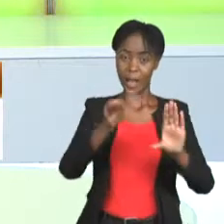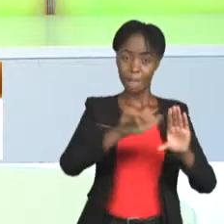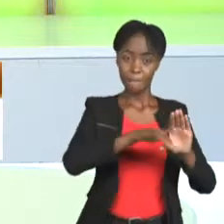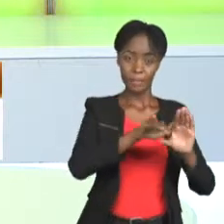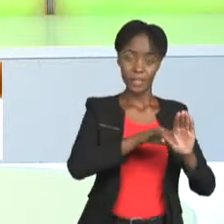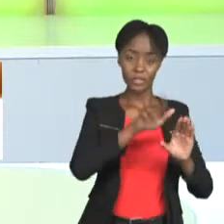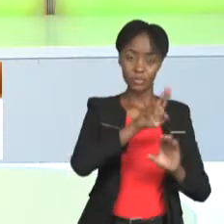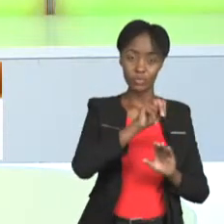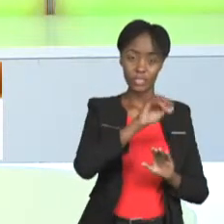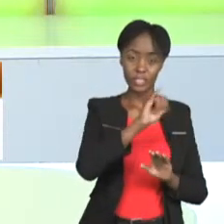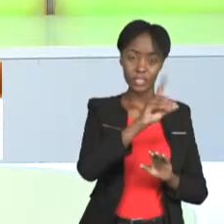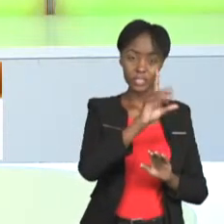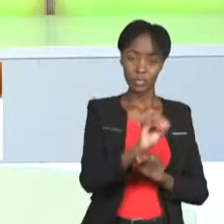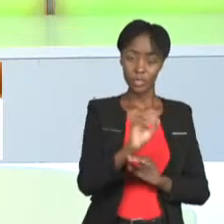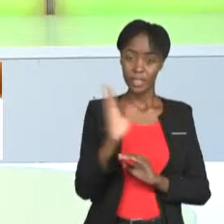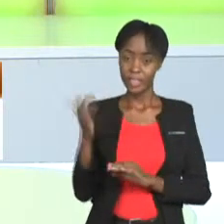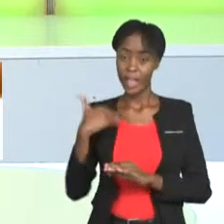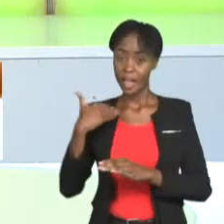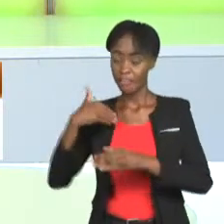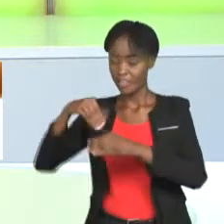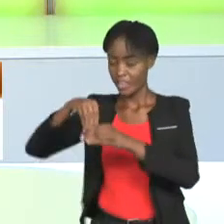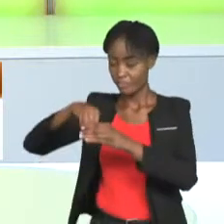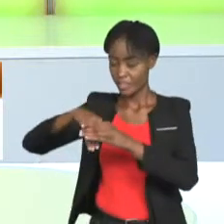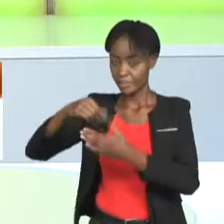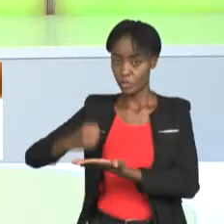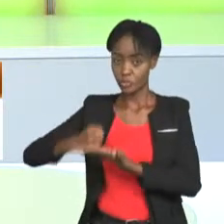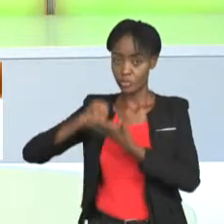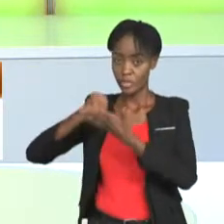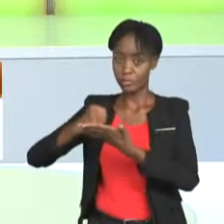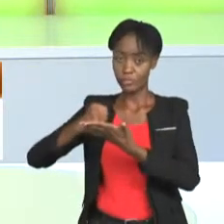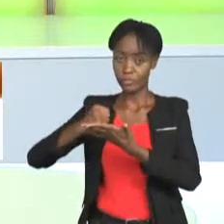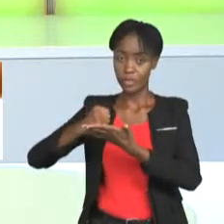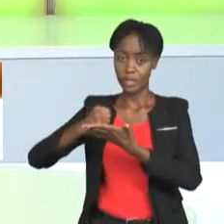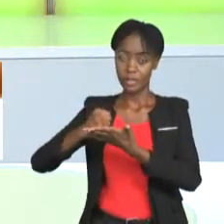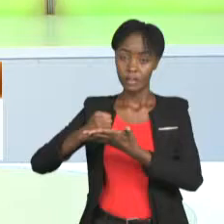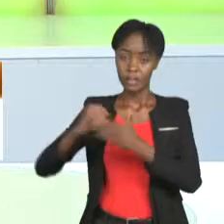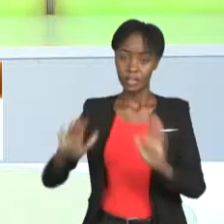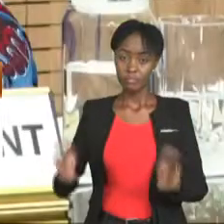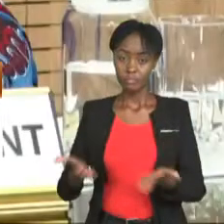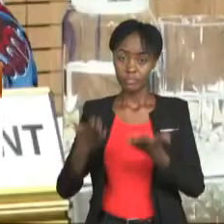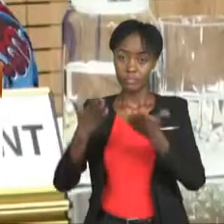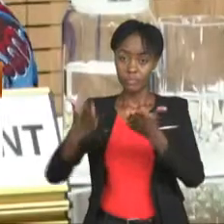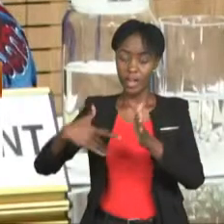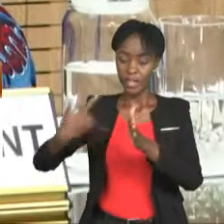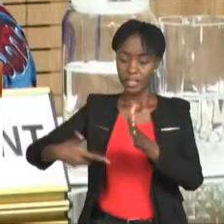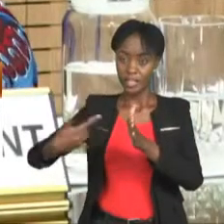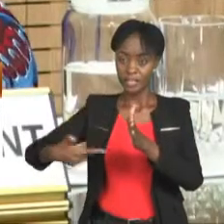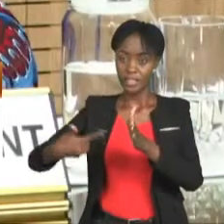ama kutenga rasilimali za uwekezaji katika sekta zenye uwezo mkubwa wa kiuchumi.